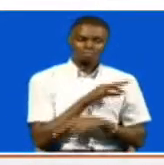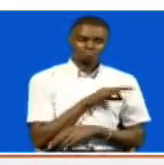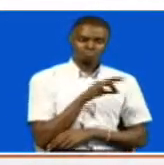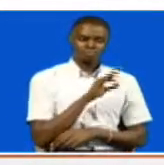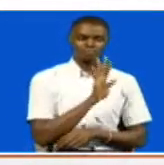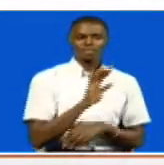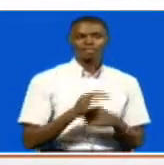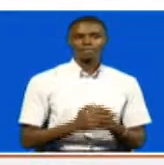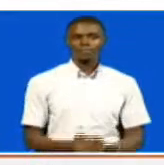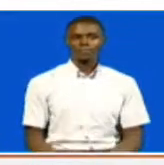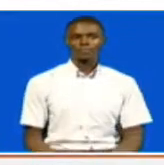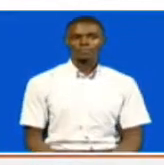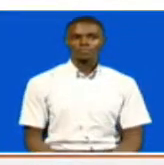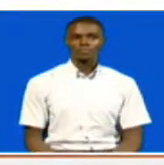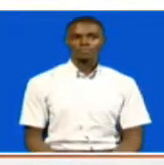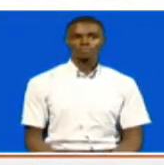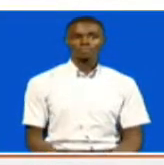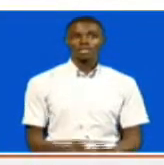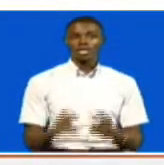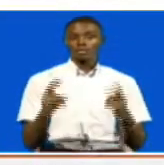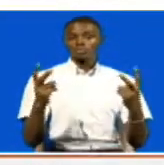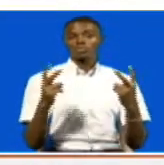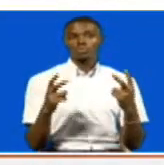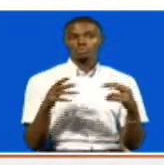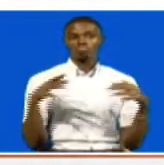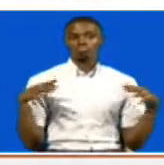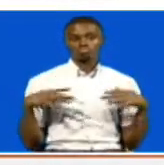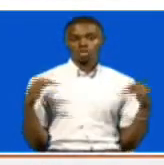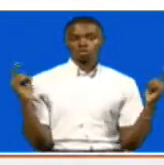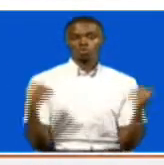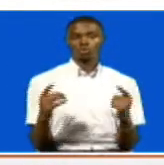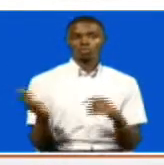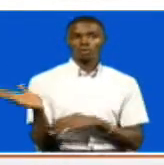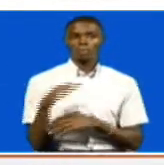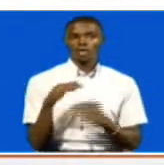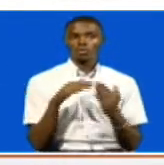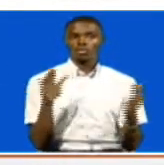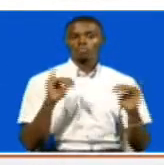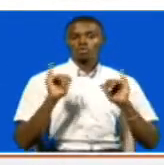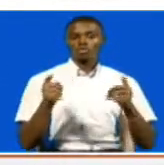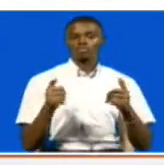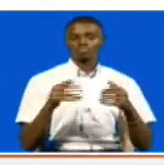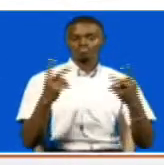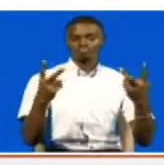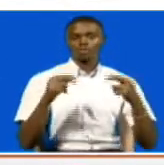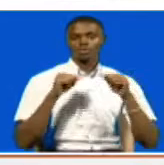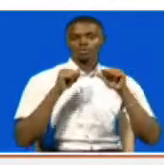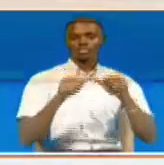pema. Naam. Tazamaji, tupate mapumziko mafupi, mimi nitarejea na taarifa zaidi, usiende mbali.